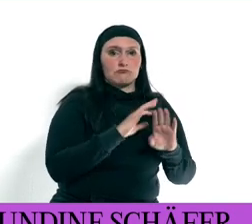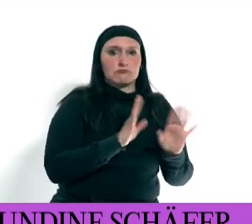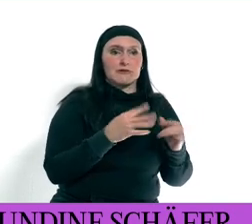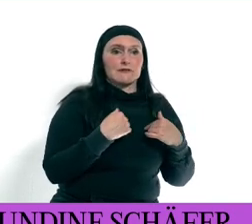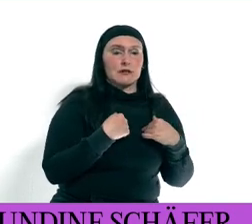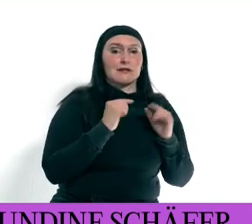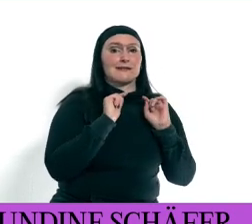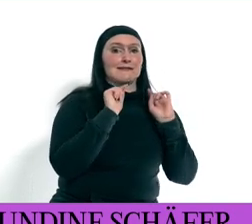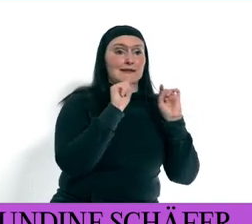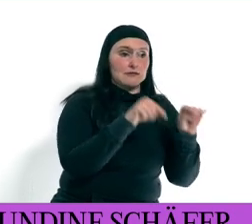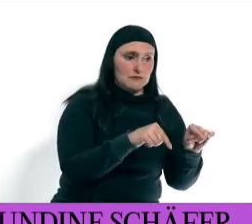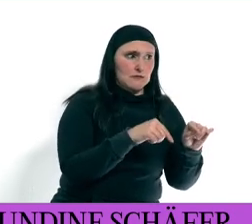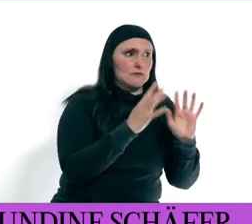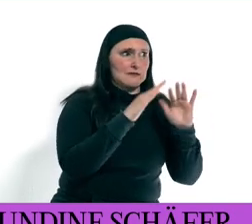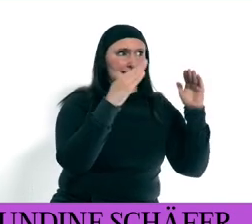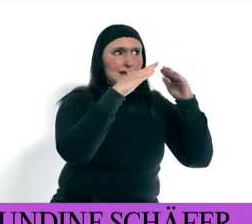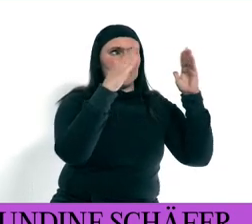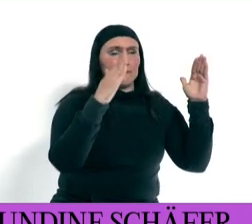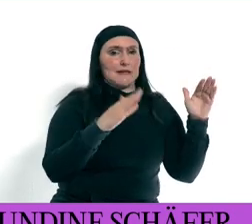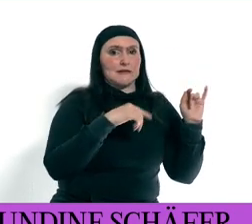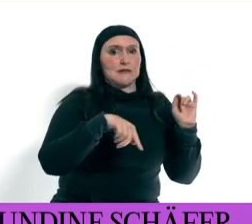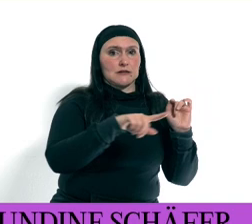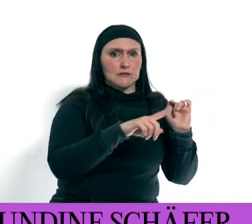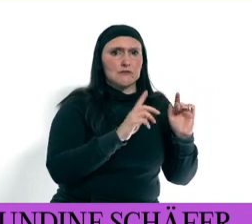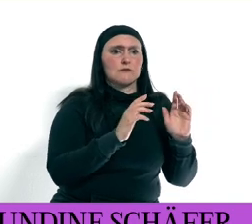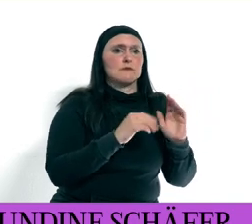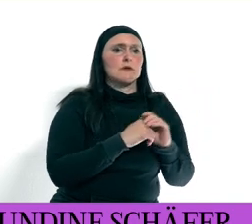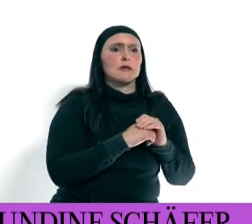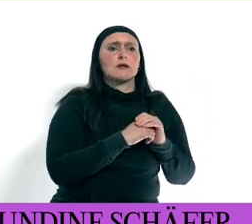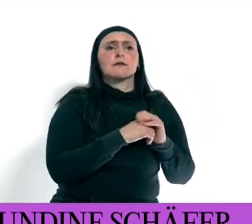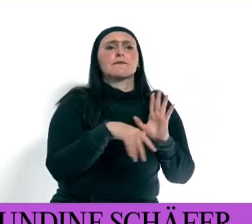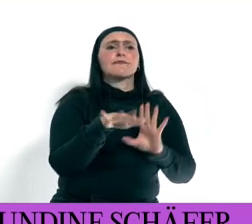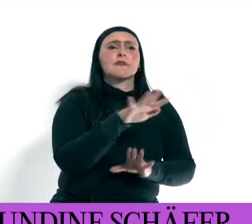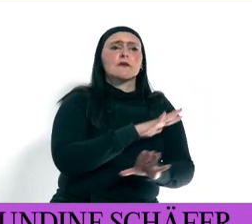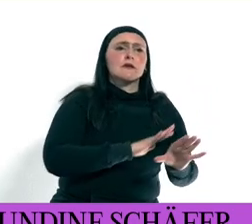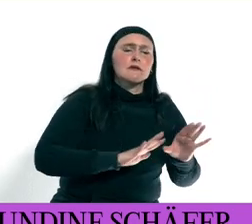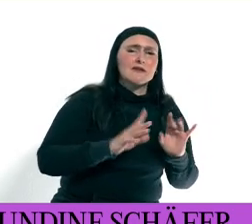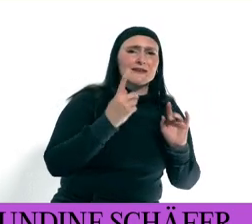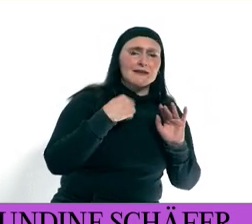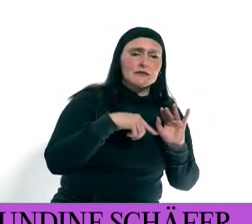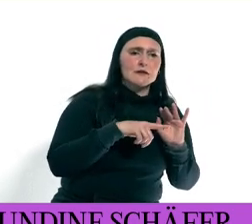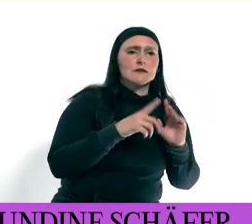ganz schwer ist, einen Ort zu finden, an dem man ein Nest bauen kann.